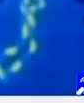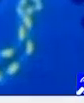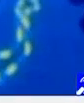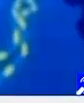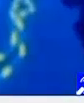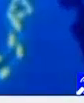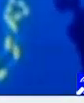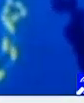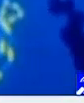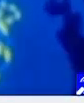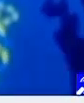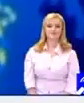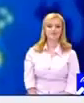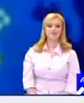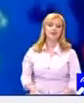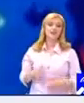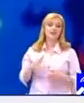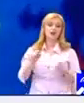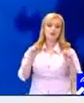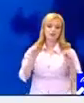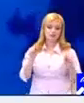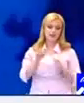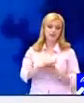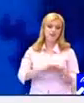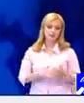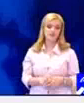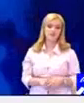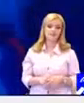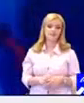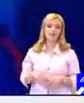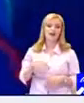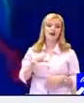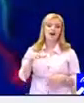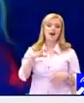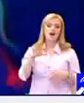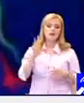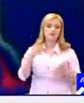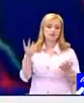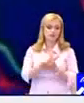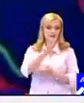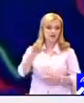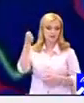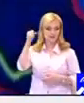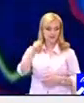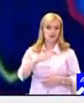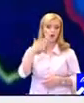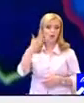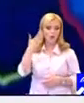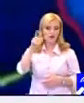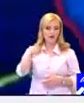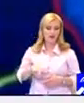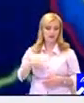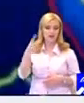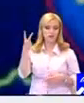Rămânca Andreea Bogati este eroina mondialelor de gimnastică aerobică din Portugalia. Quadrupla campioană a lumii a câștigat ieri încă 2 medalii